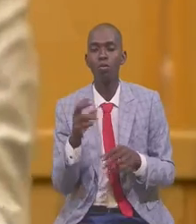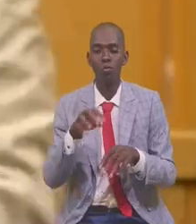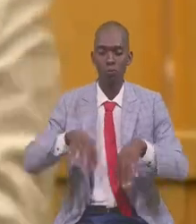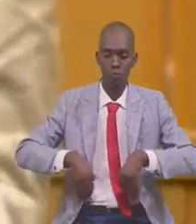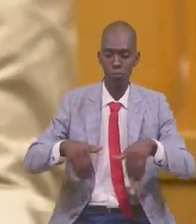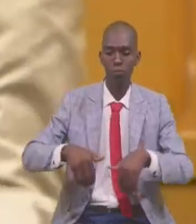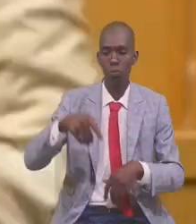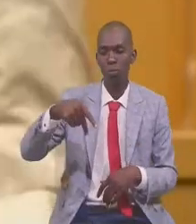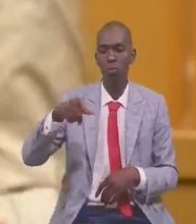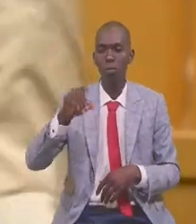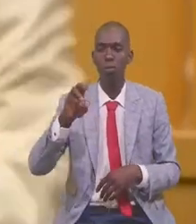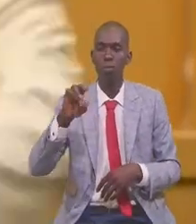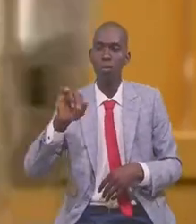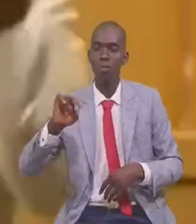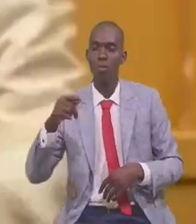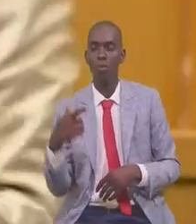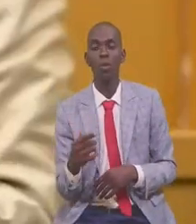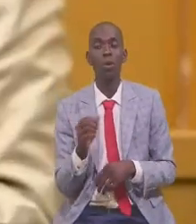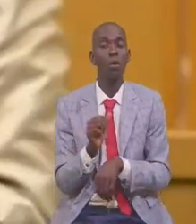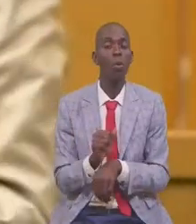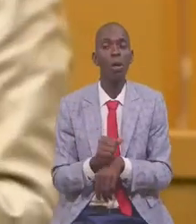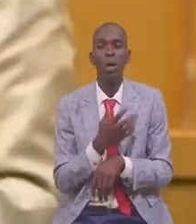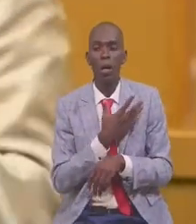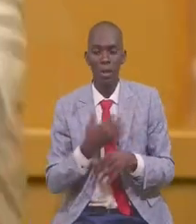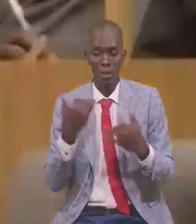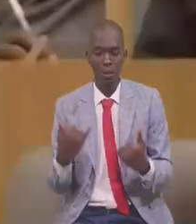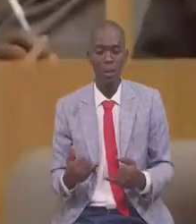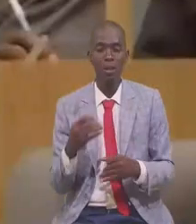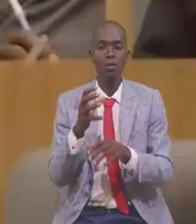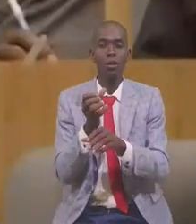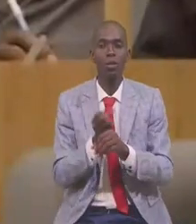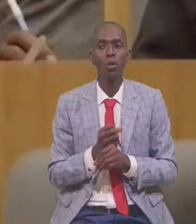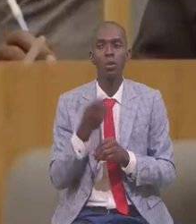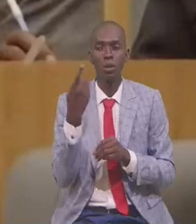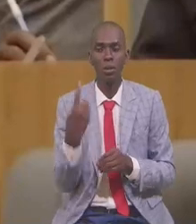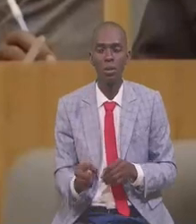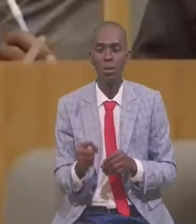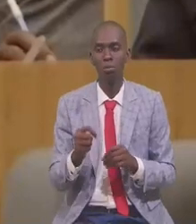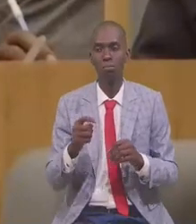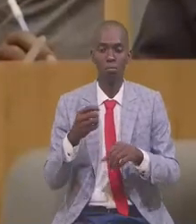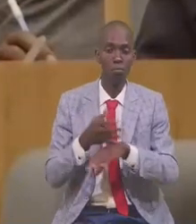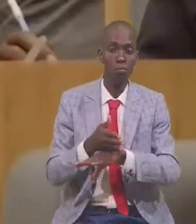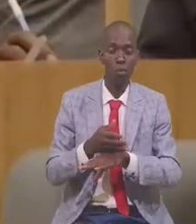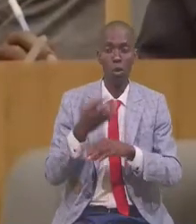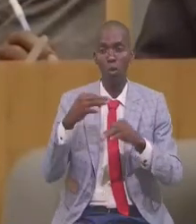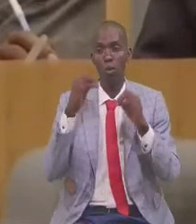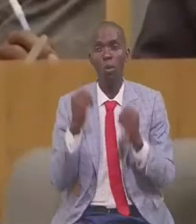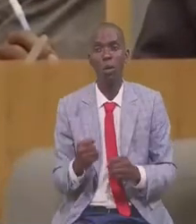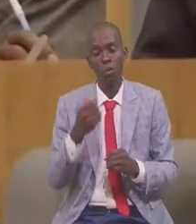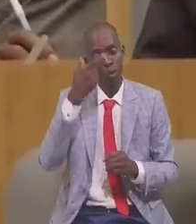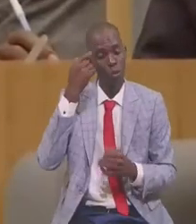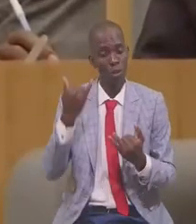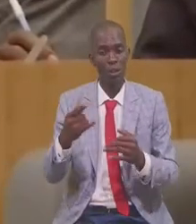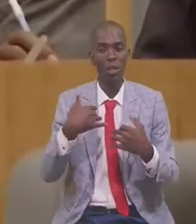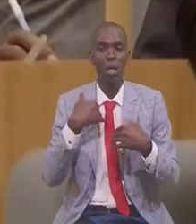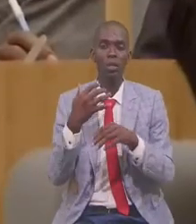fois, il a ôté son manteau et il a jeté cela parce qu'il a reçu un plus grand manteau. Qu'est-ce